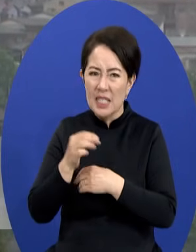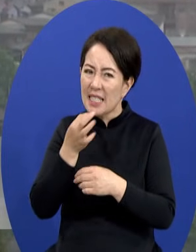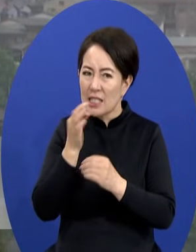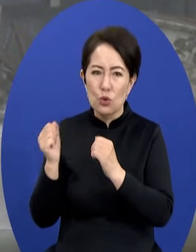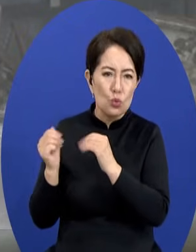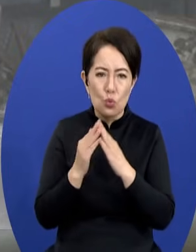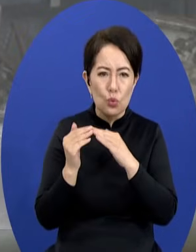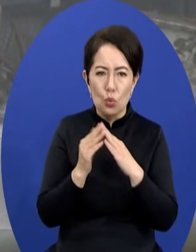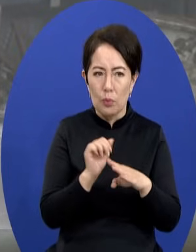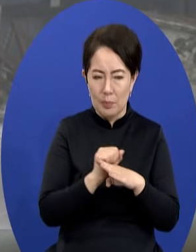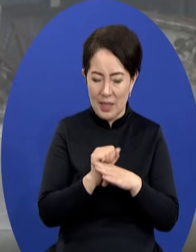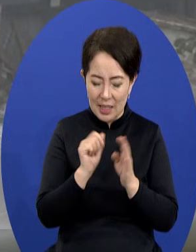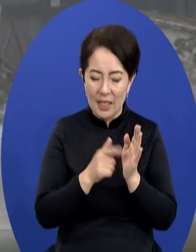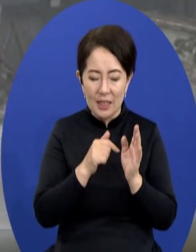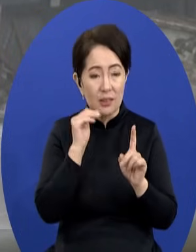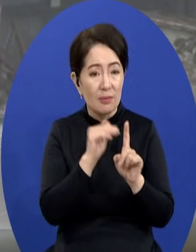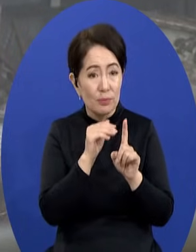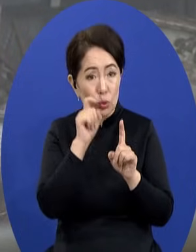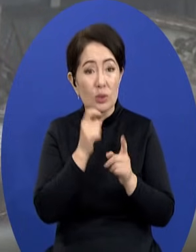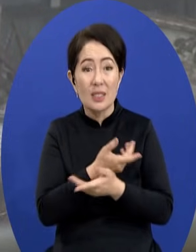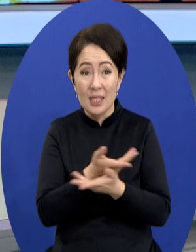шилжүүлэлтэнд бэлтгэлтэй байхыг хүссэн юм.